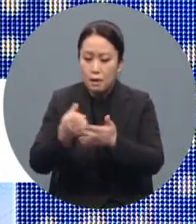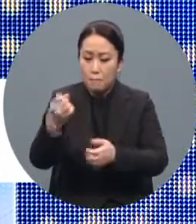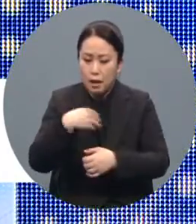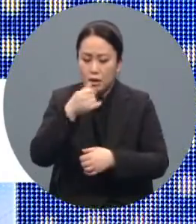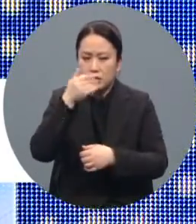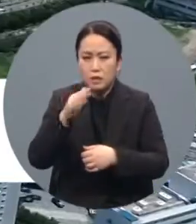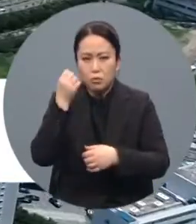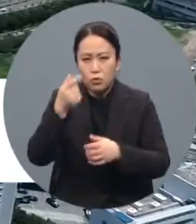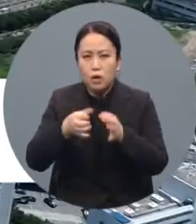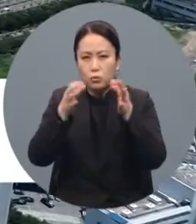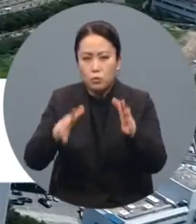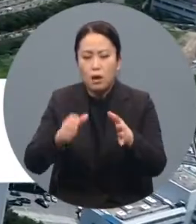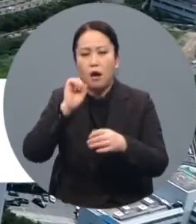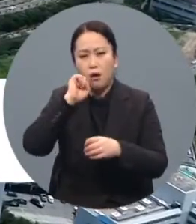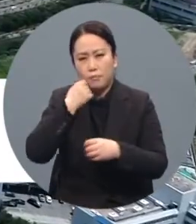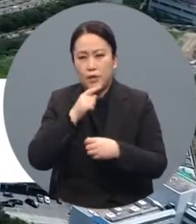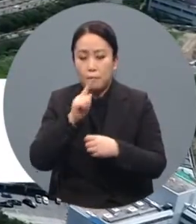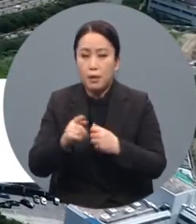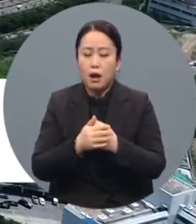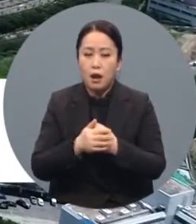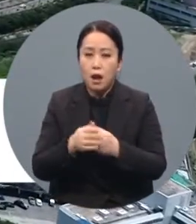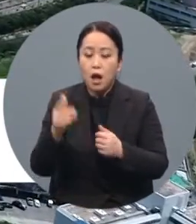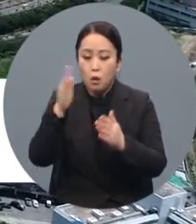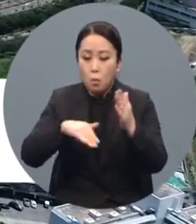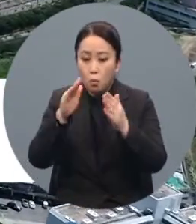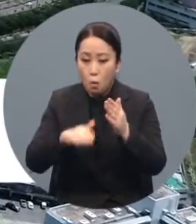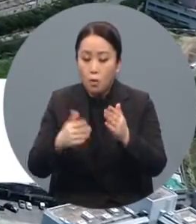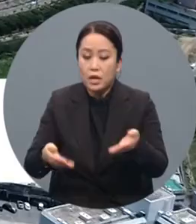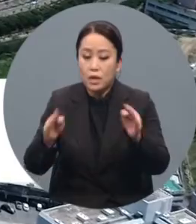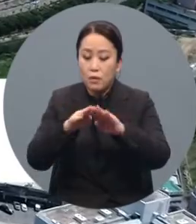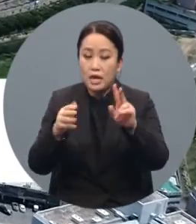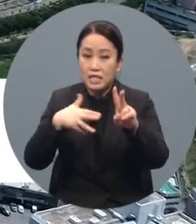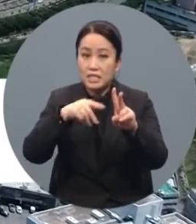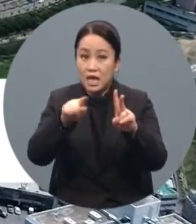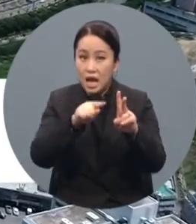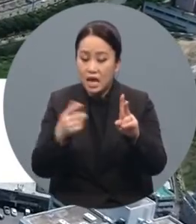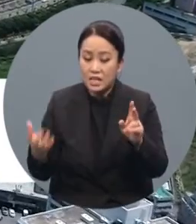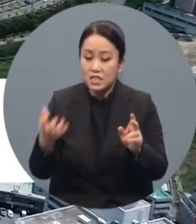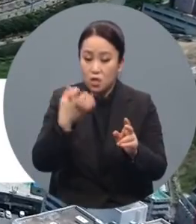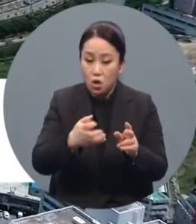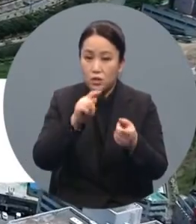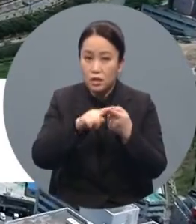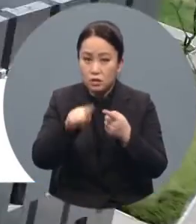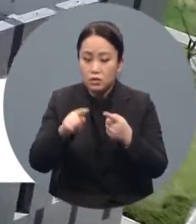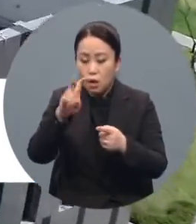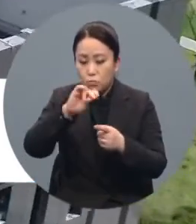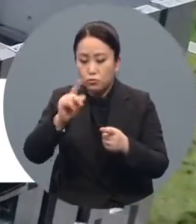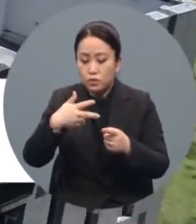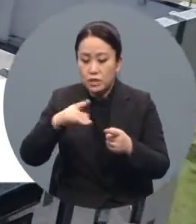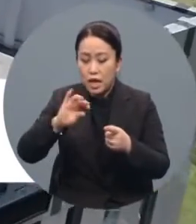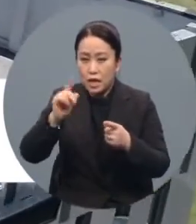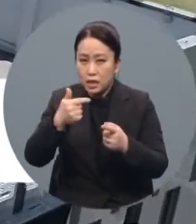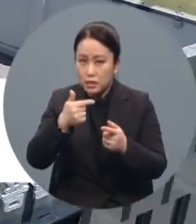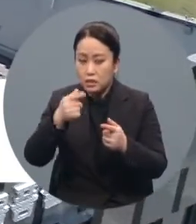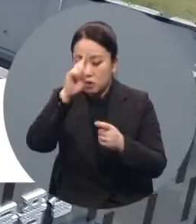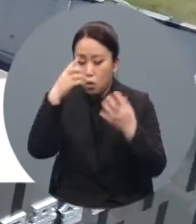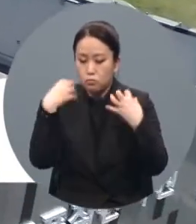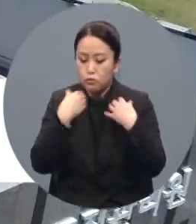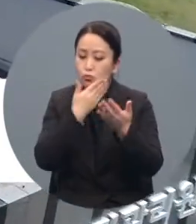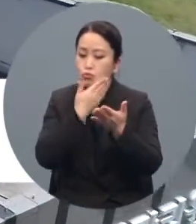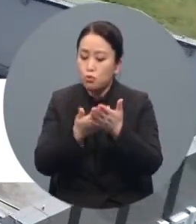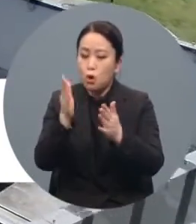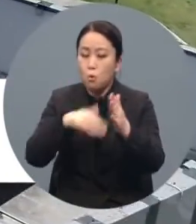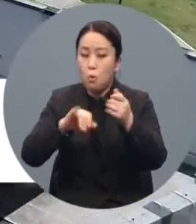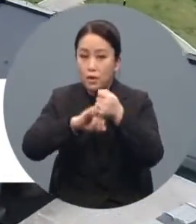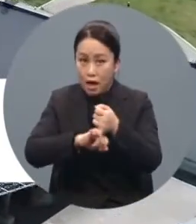말했습니다. 공공기관 2차 이전은 문재인 정부 주요 공약으로 김 총리는 다음 정권이 곧바로 시행할